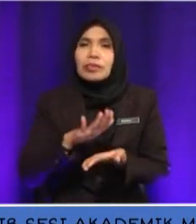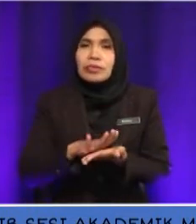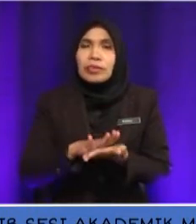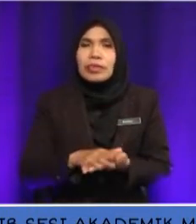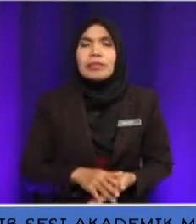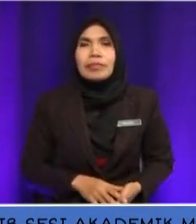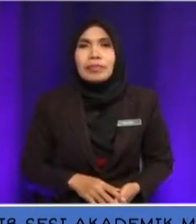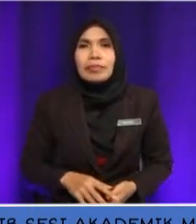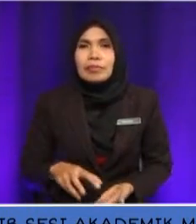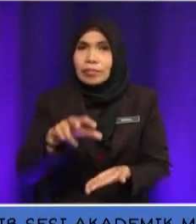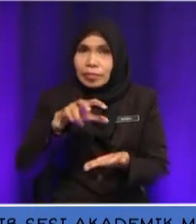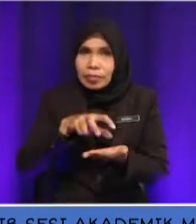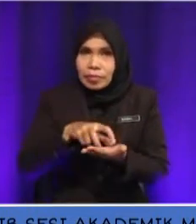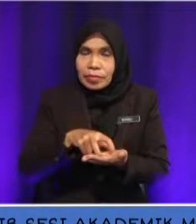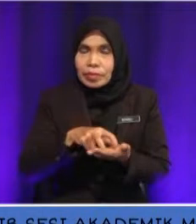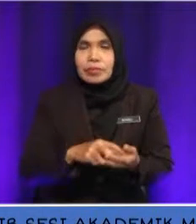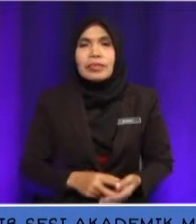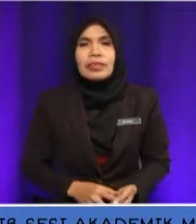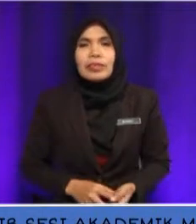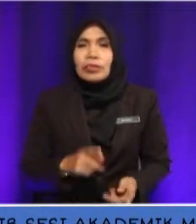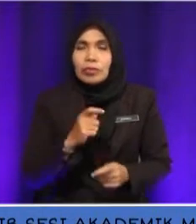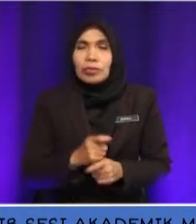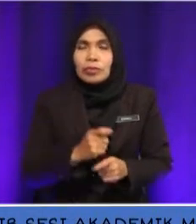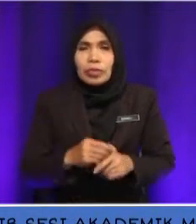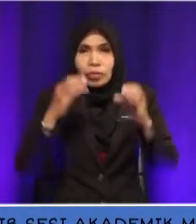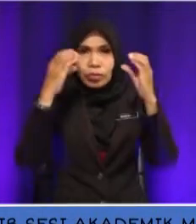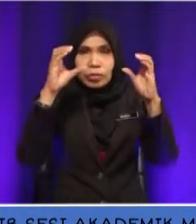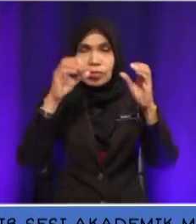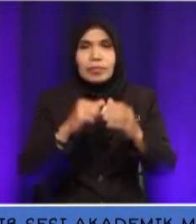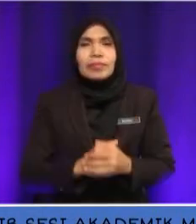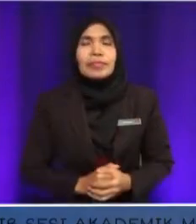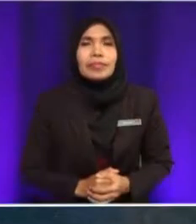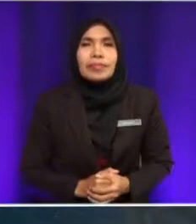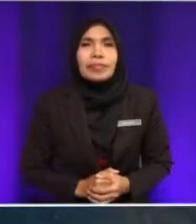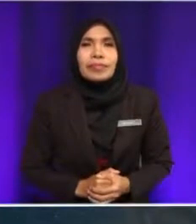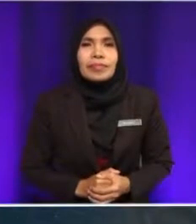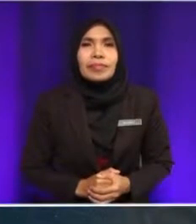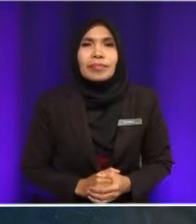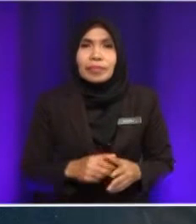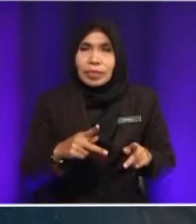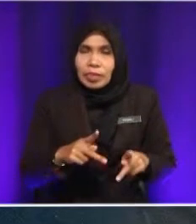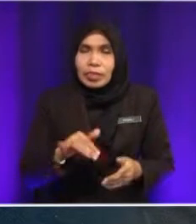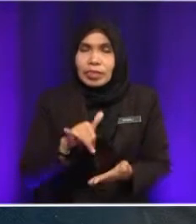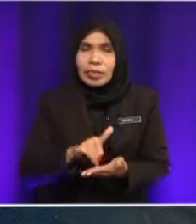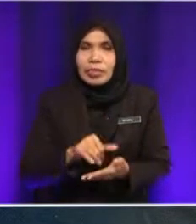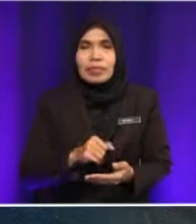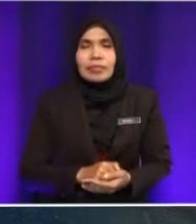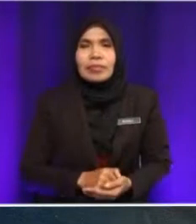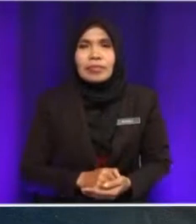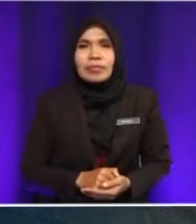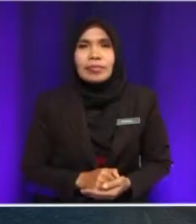martabatkan peranan guru itu dalam profesional maka kita perkasakan itu dari segi peranan